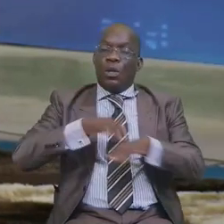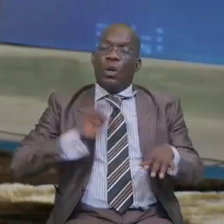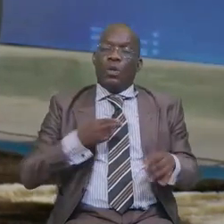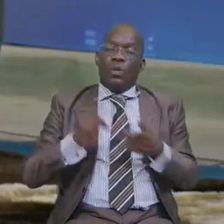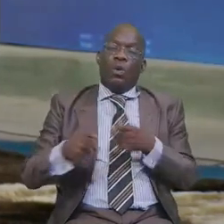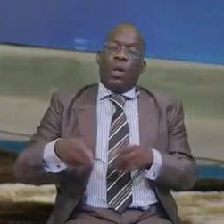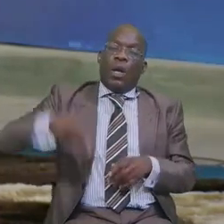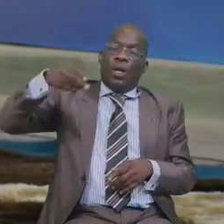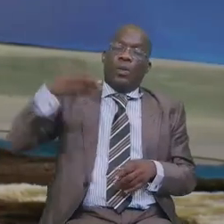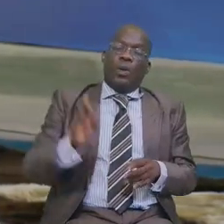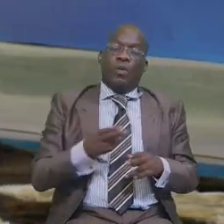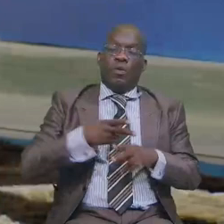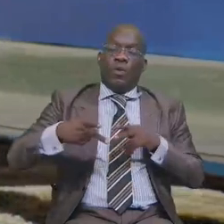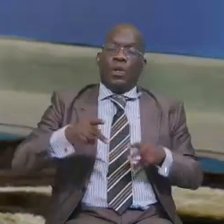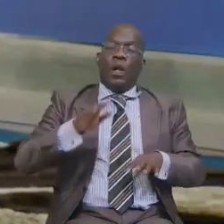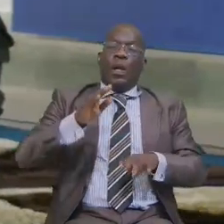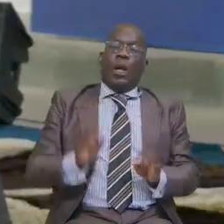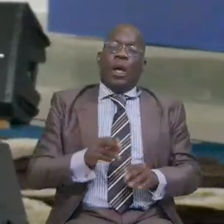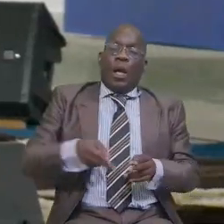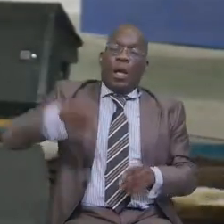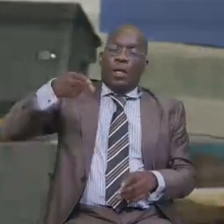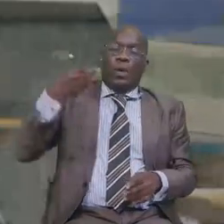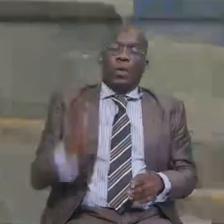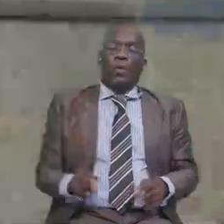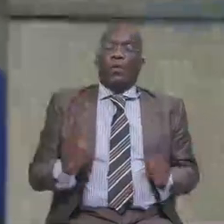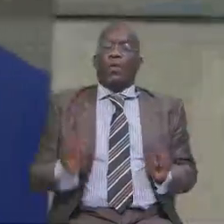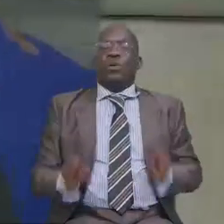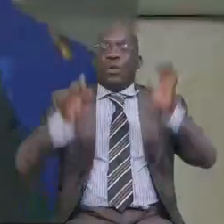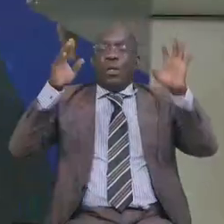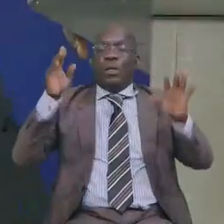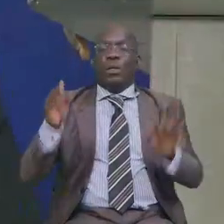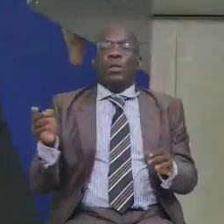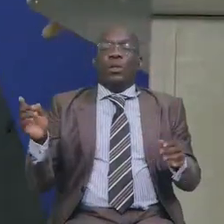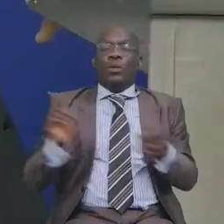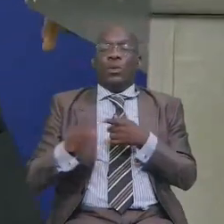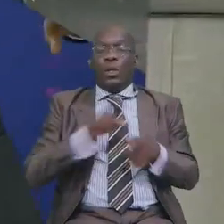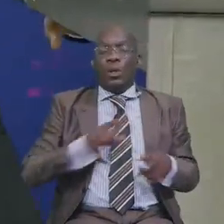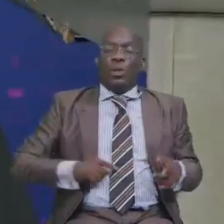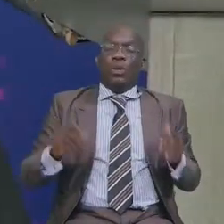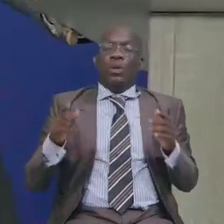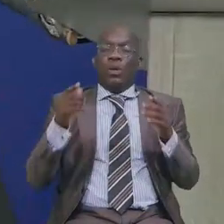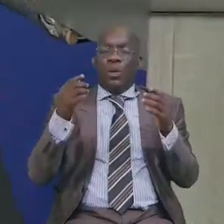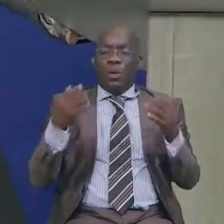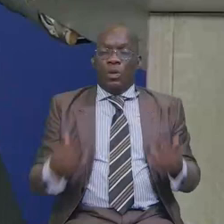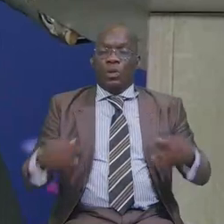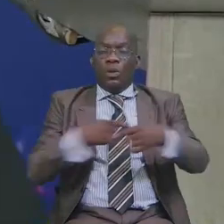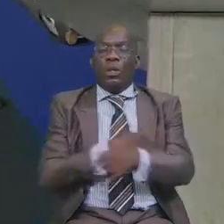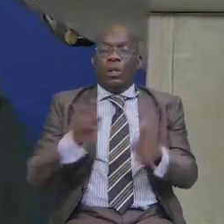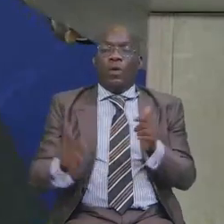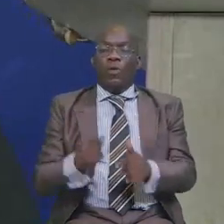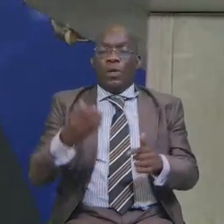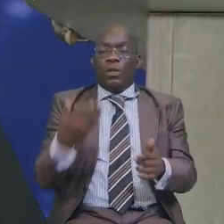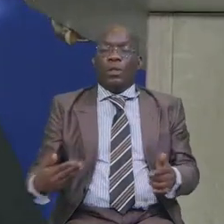de la soumission au Seigneur aujourd'hui, chaque chose en son temps. Dans le ministère